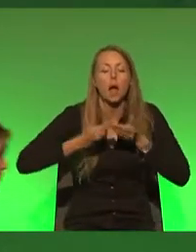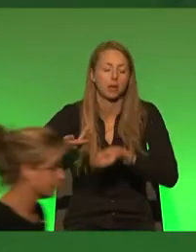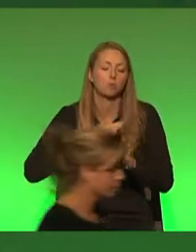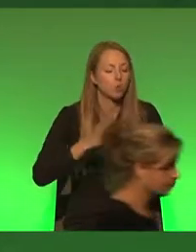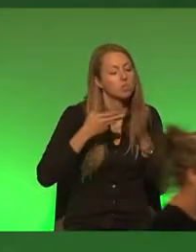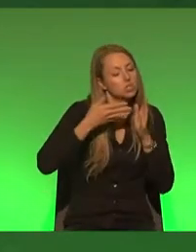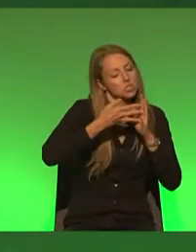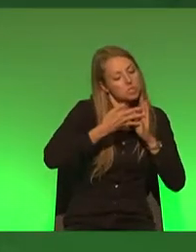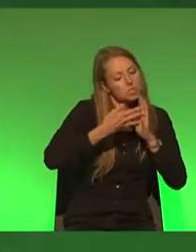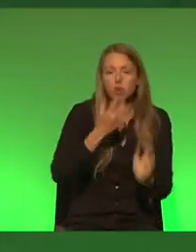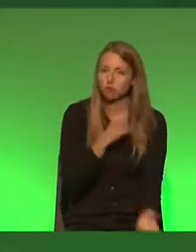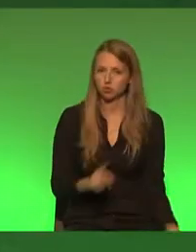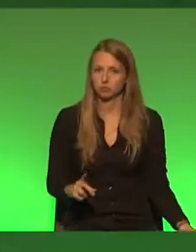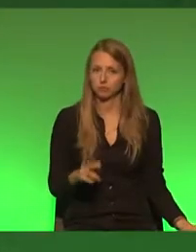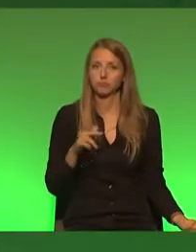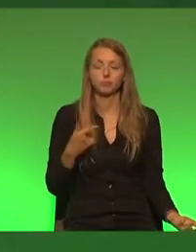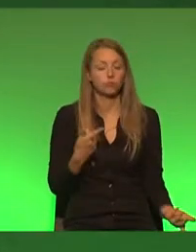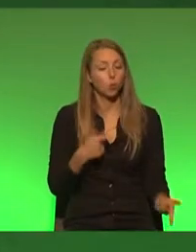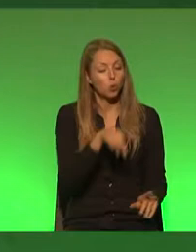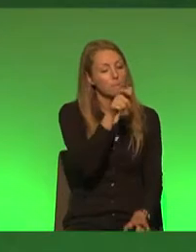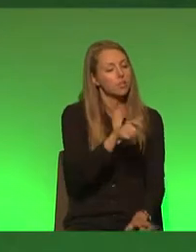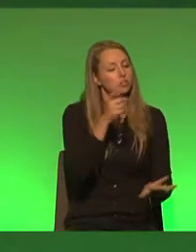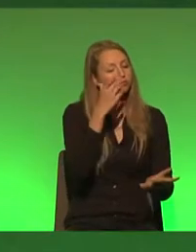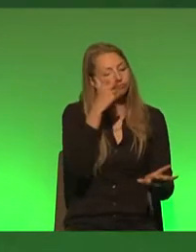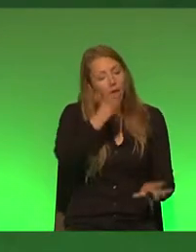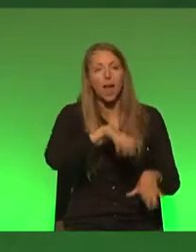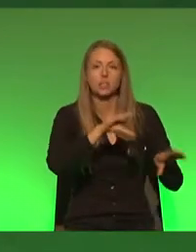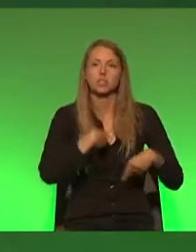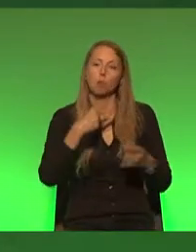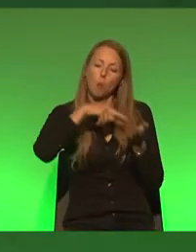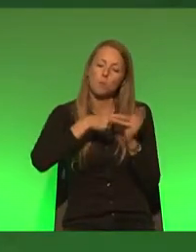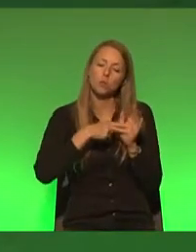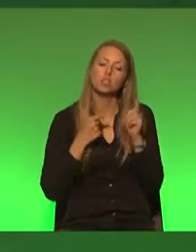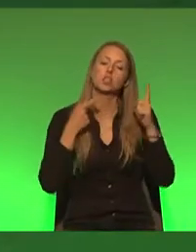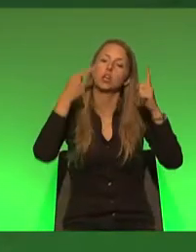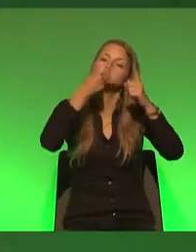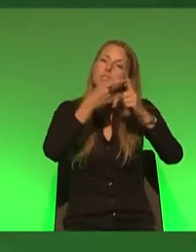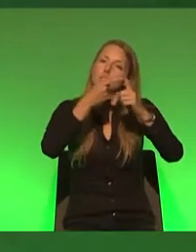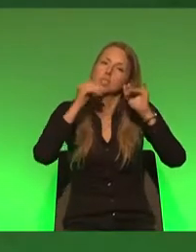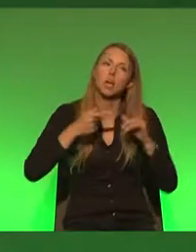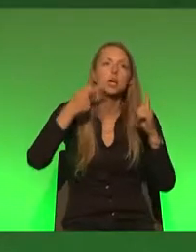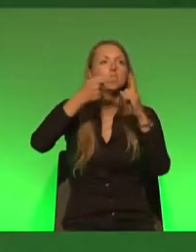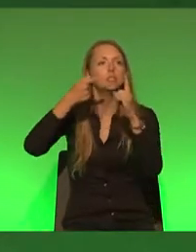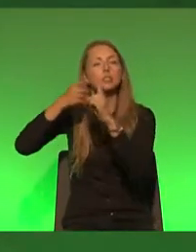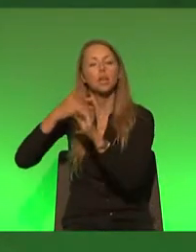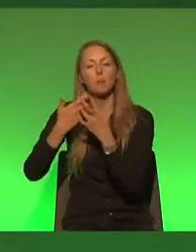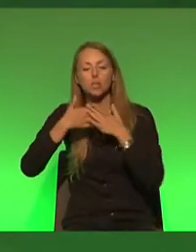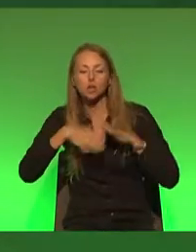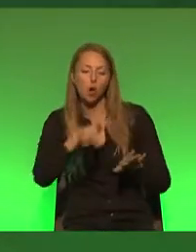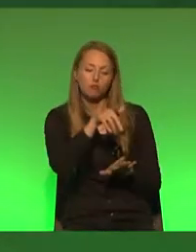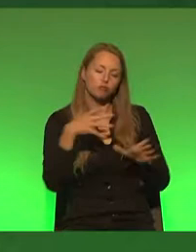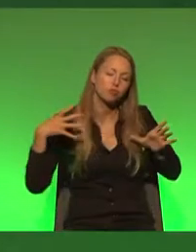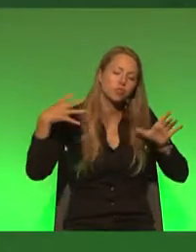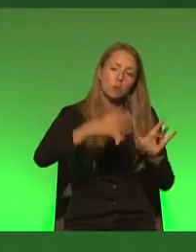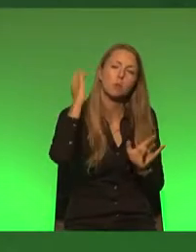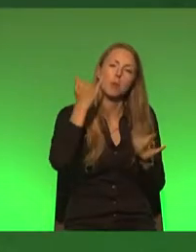Freiheit und die Menschen so ernst nimmt, dass wir politische Ziele definieren und vorgeben, aber dann offen mit den Menschen im ganzen Land nach Wegen dahin suchen